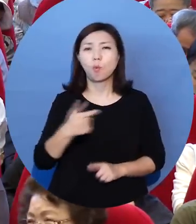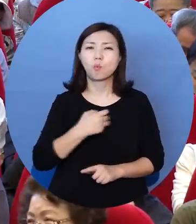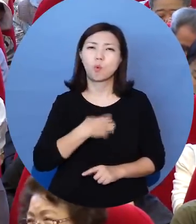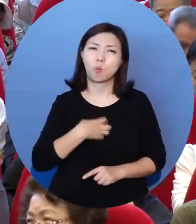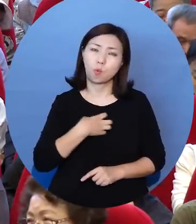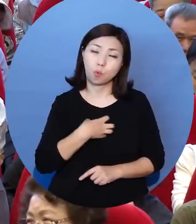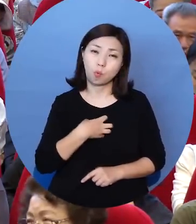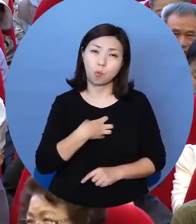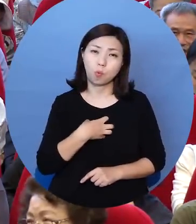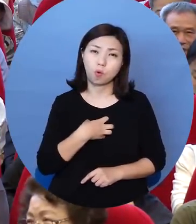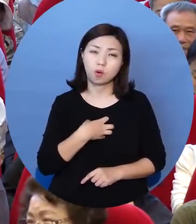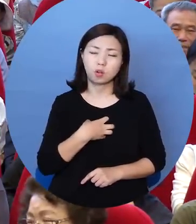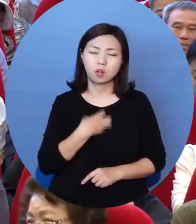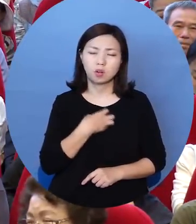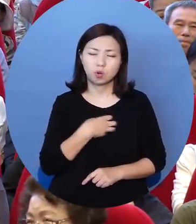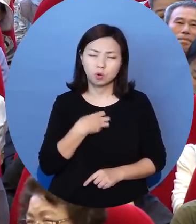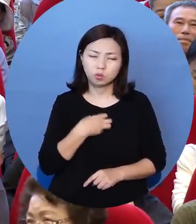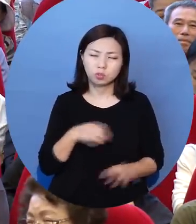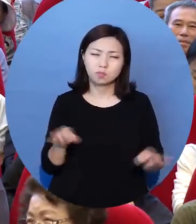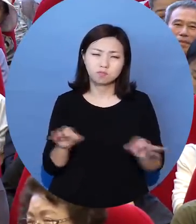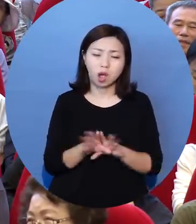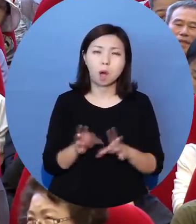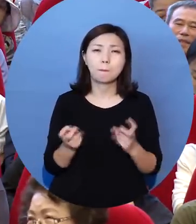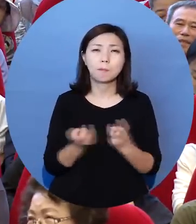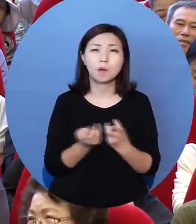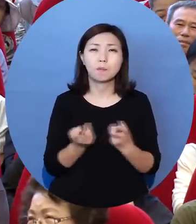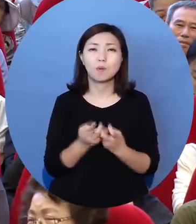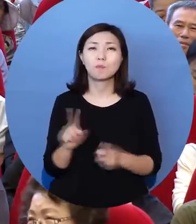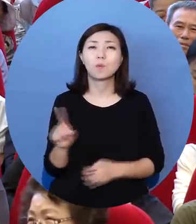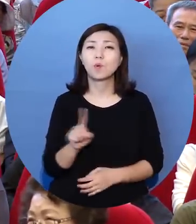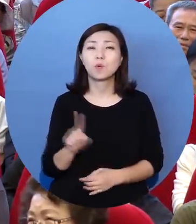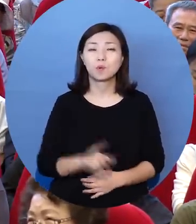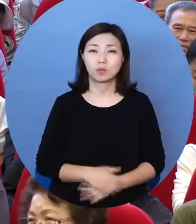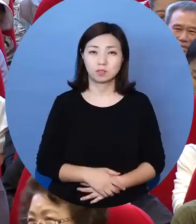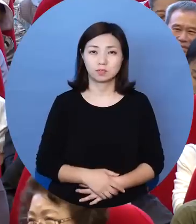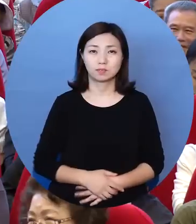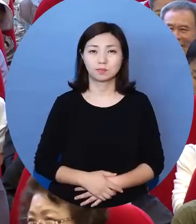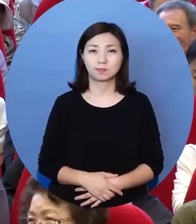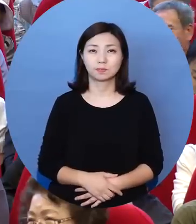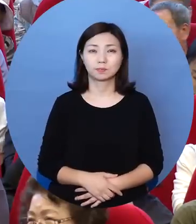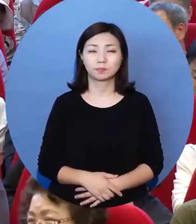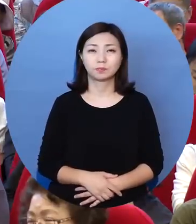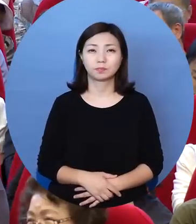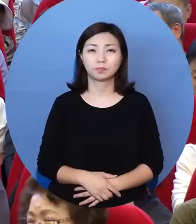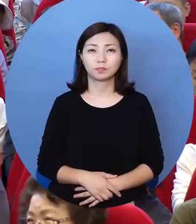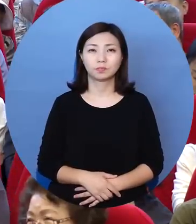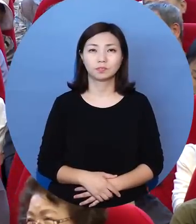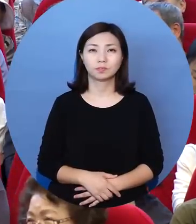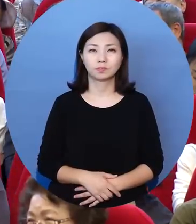너무 걱정이 되고, 이 걱정을 어떻게 하면 떨칠 수 있는지 궁금합니다.